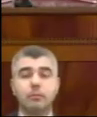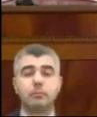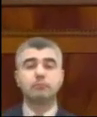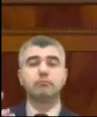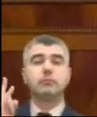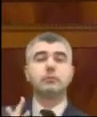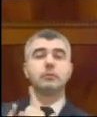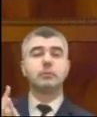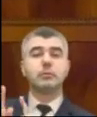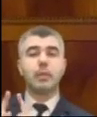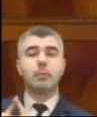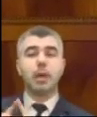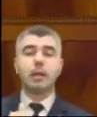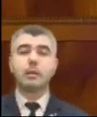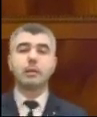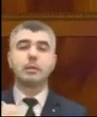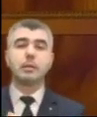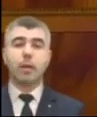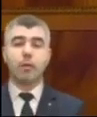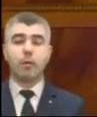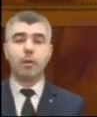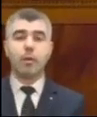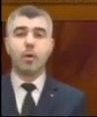شعبهما حرب